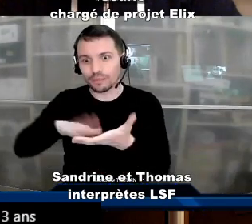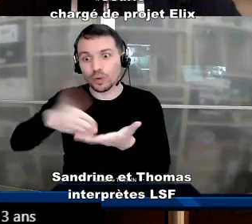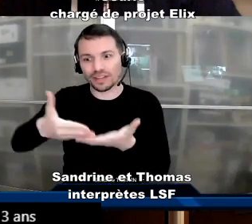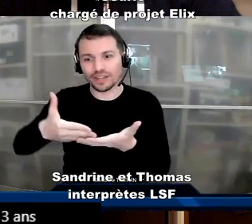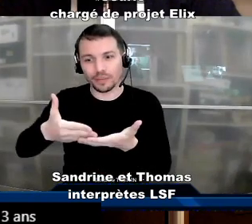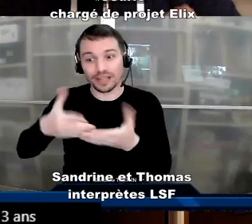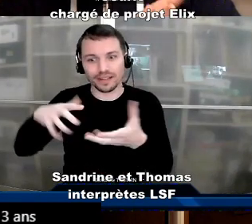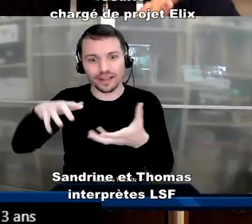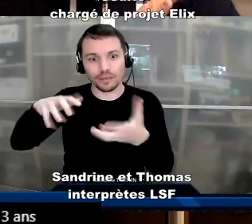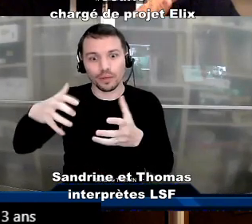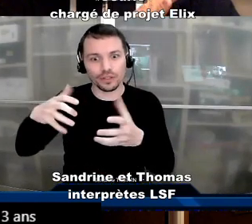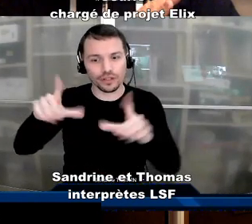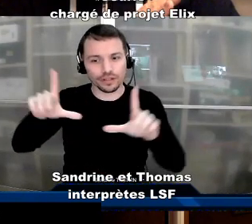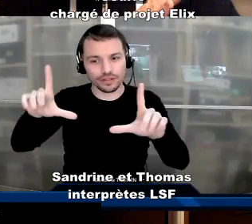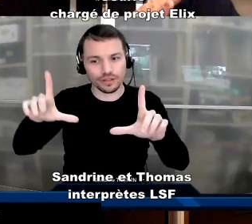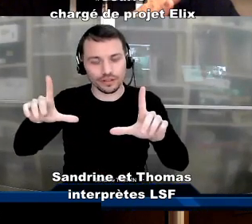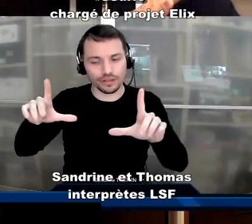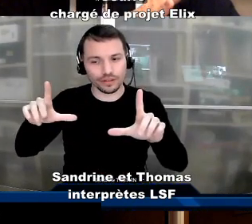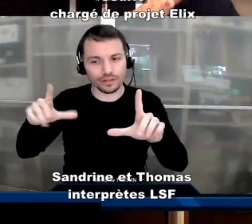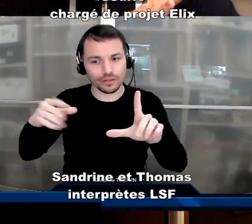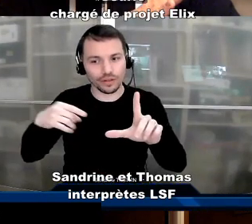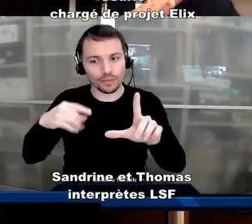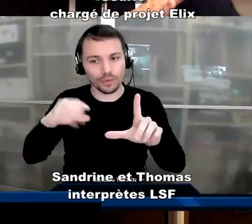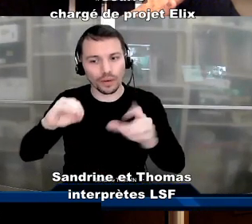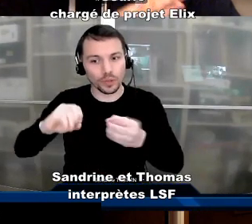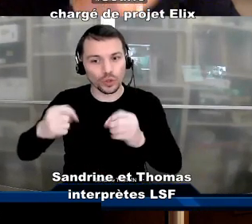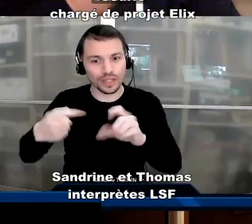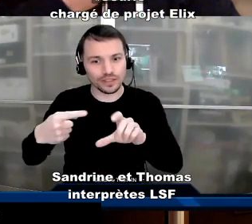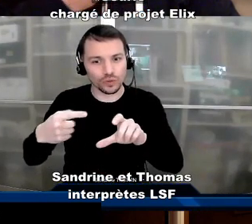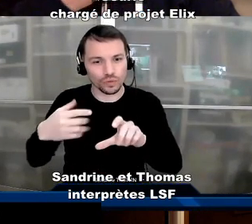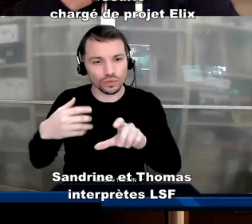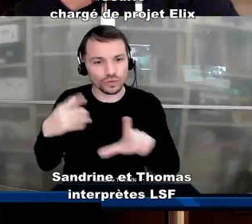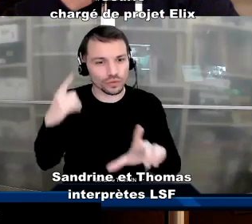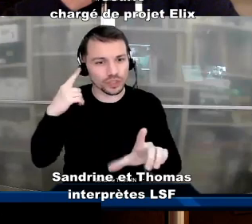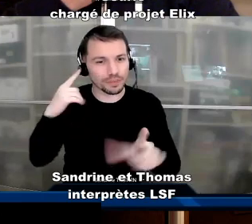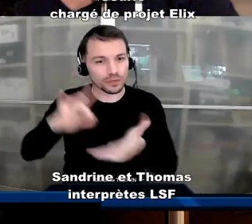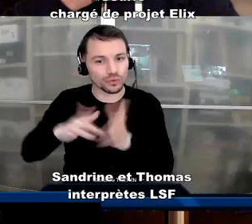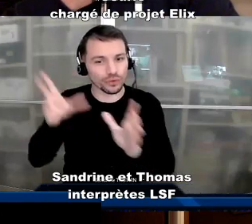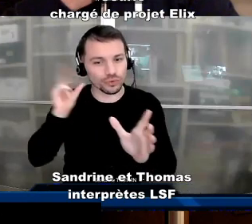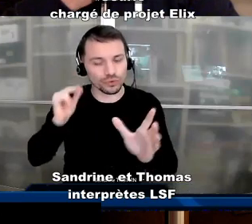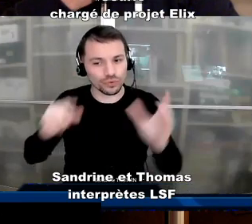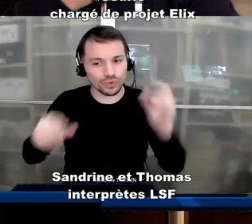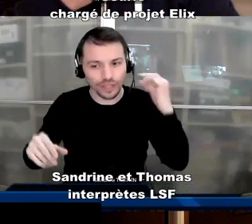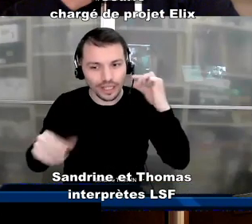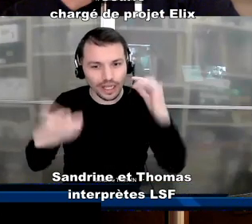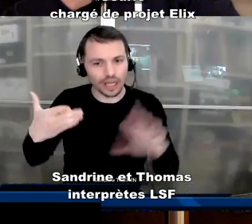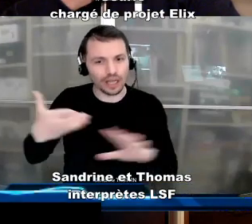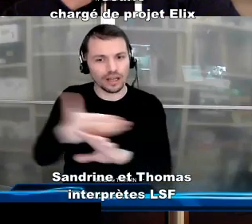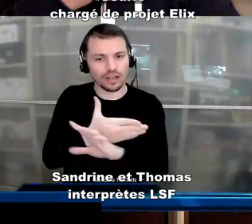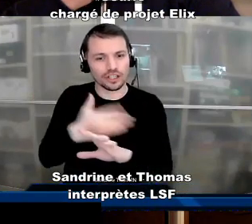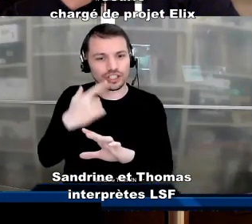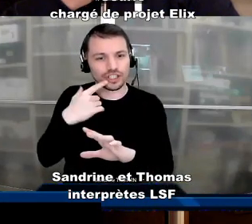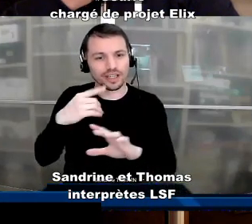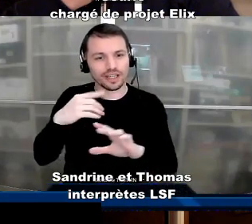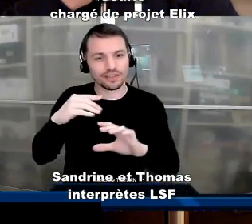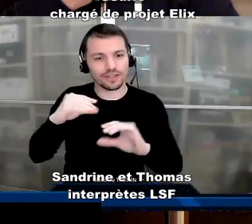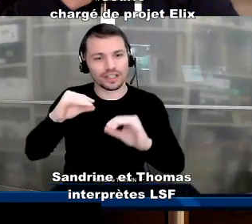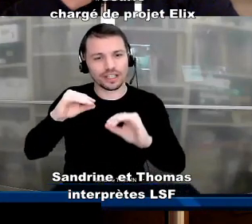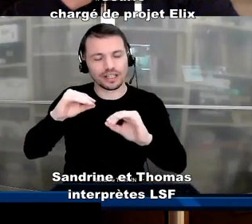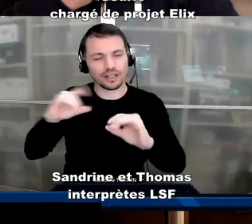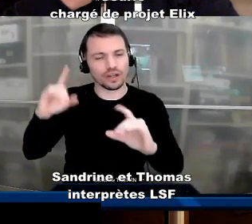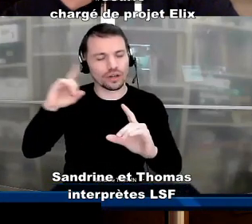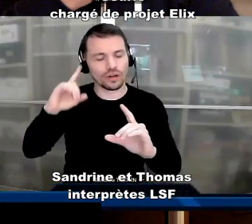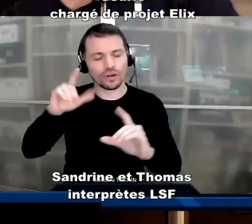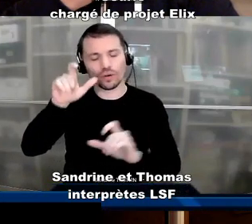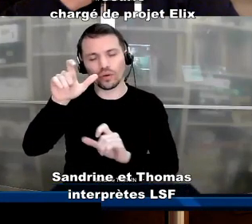Alors, il y a eu, pour l'interprète, un bug, un problème de connexion. Oui. Donc, j'ai pas tout entendu. Alors, dis-moi jusqu'où tu as entendu. J'étais